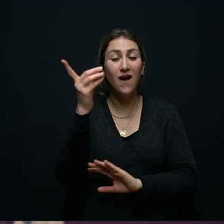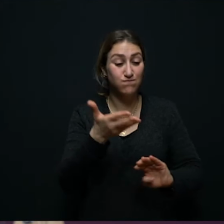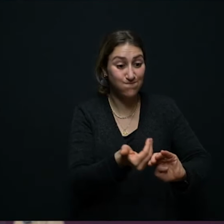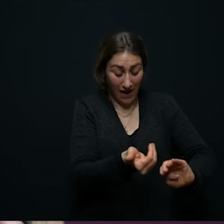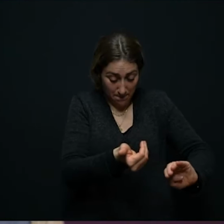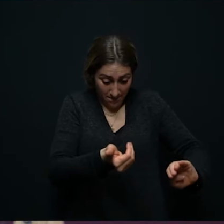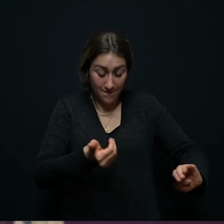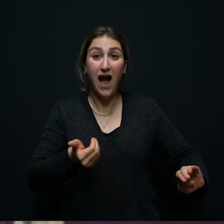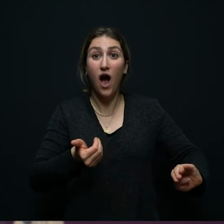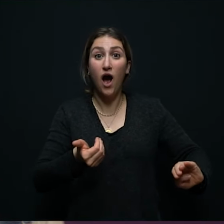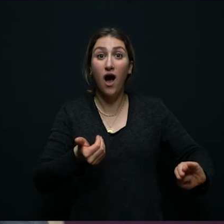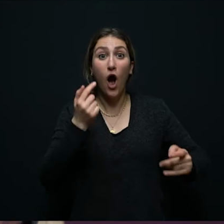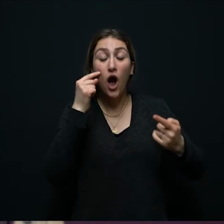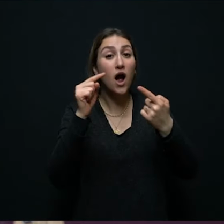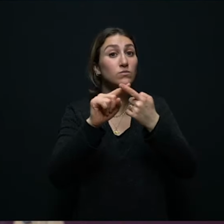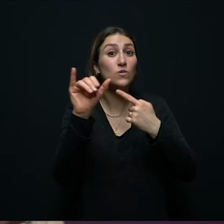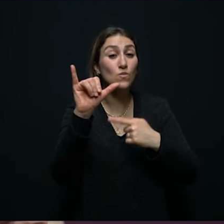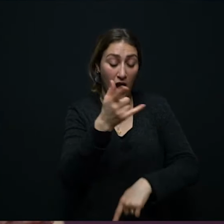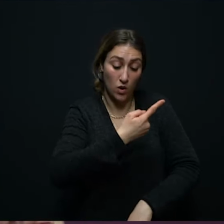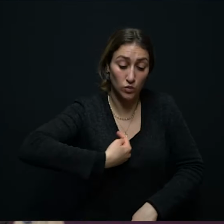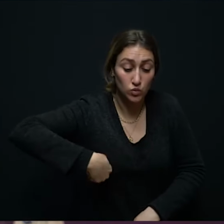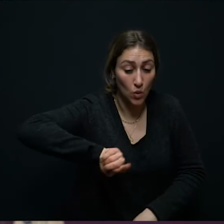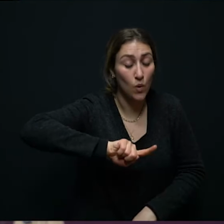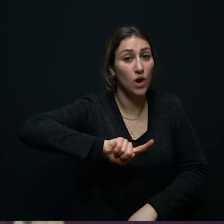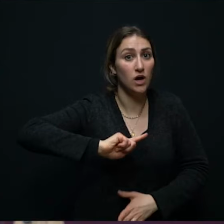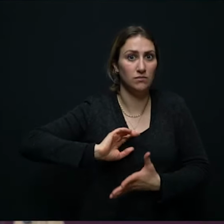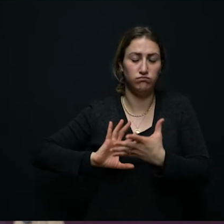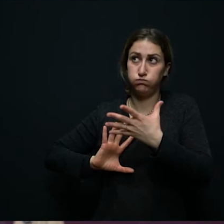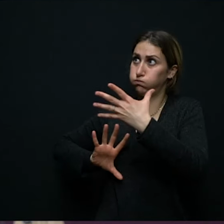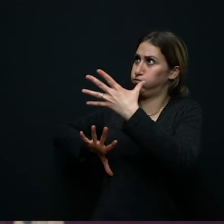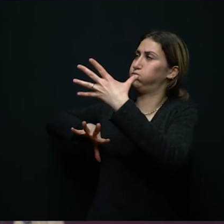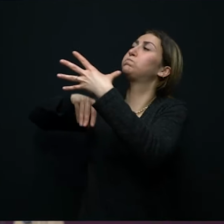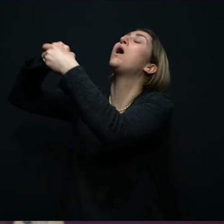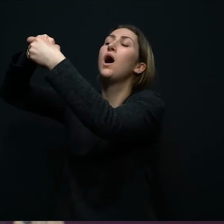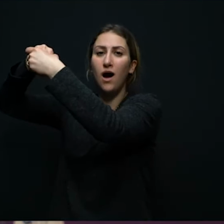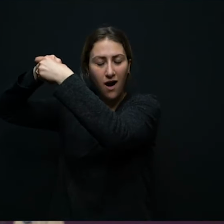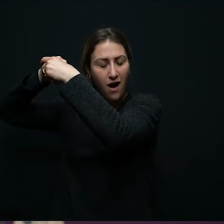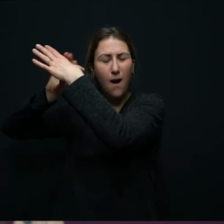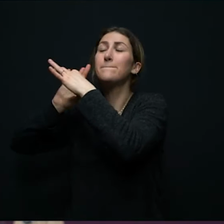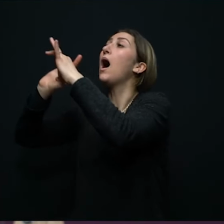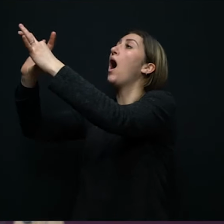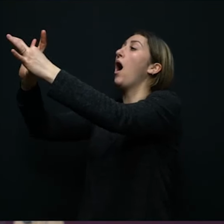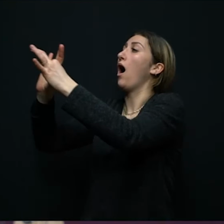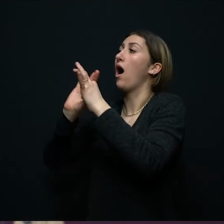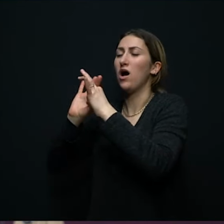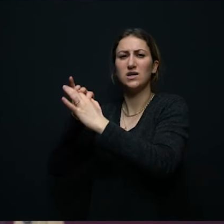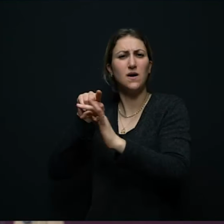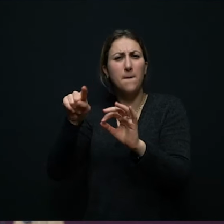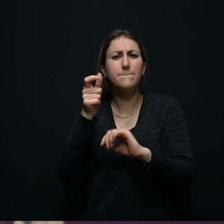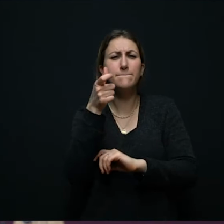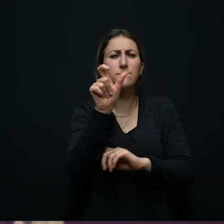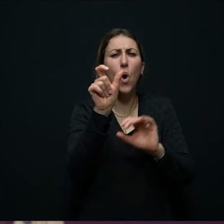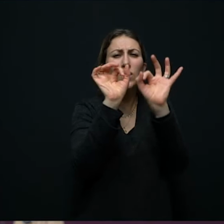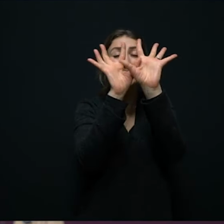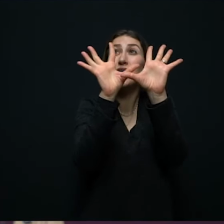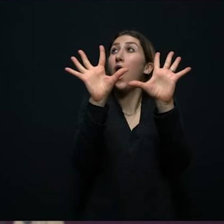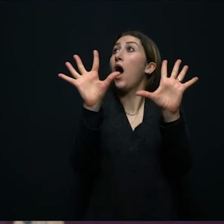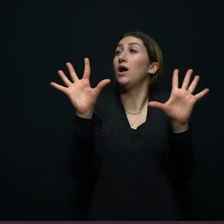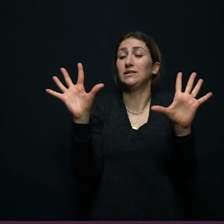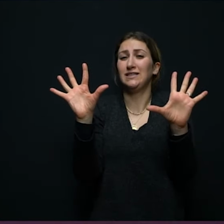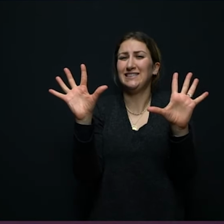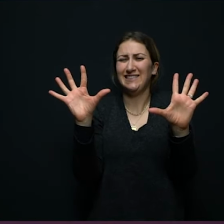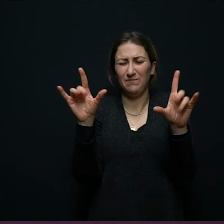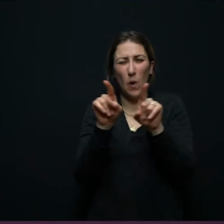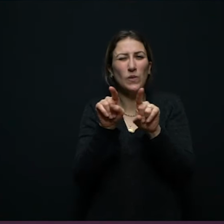ainsi on peut voir que dans la sainteté il y à cette notion d'appartenance à dieu et dans le nouveau testament dieu